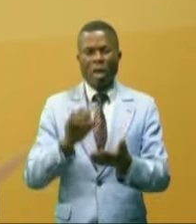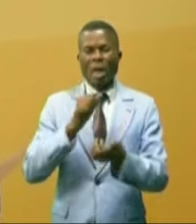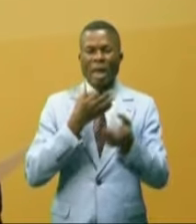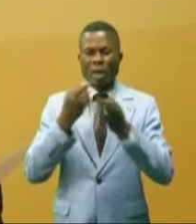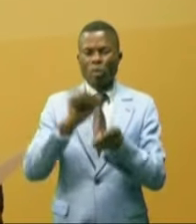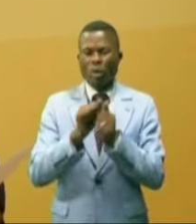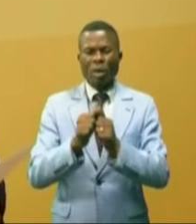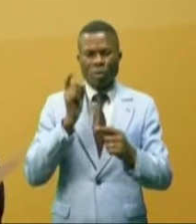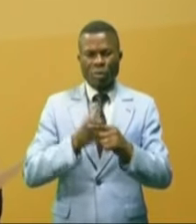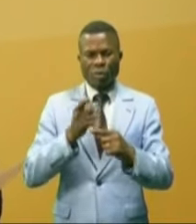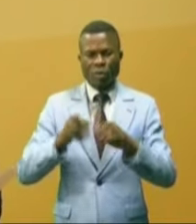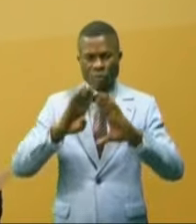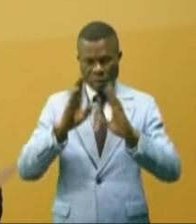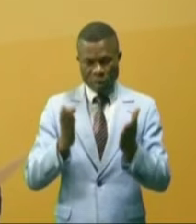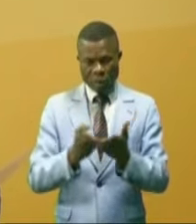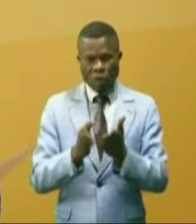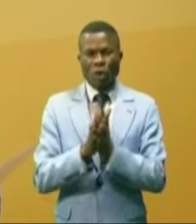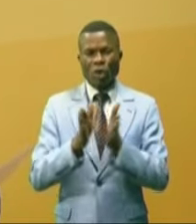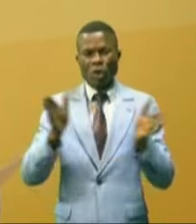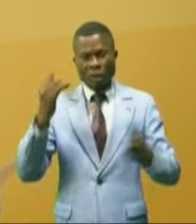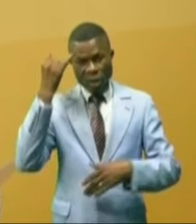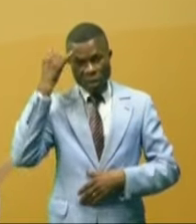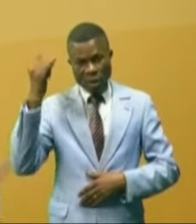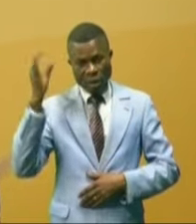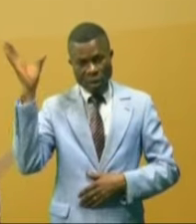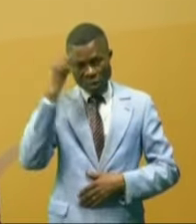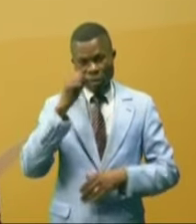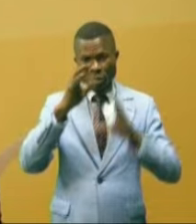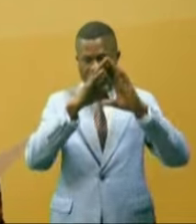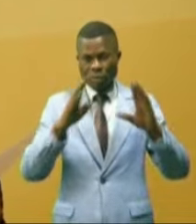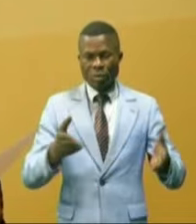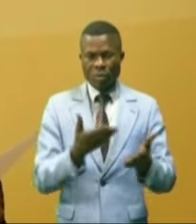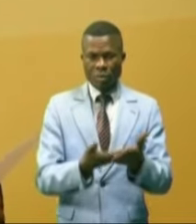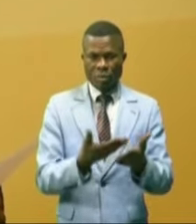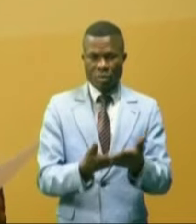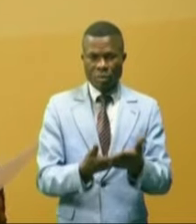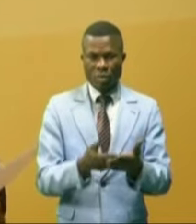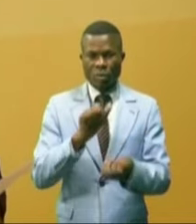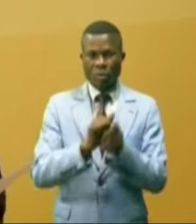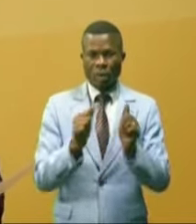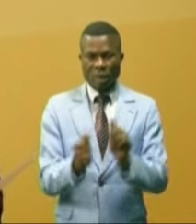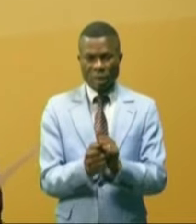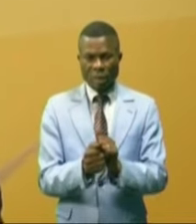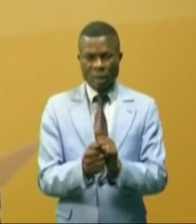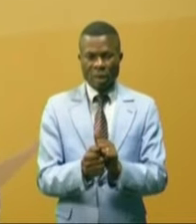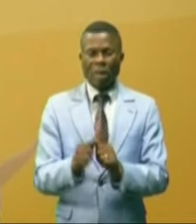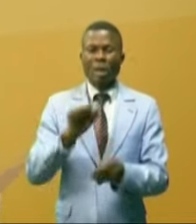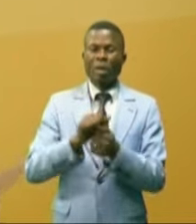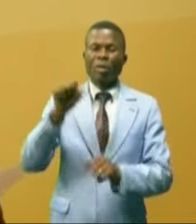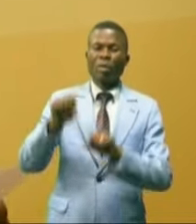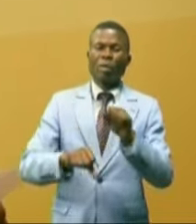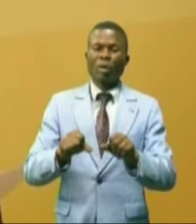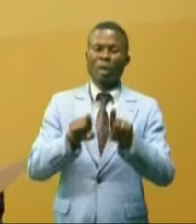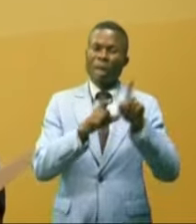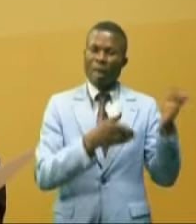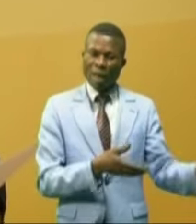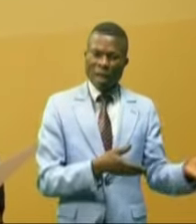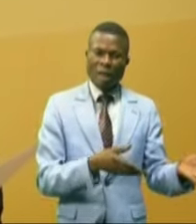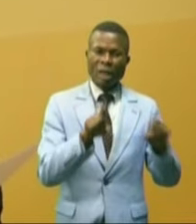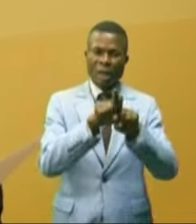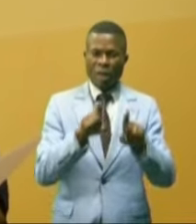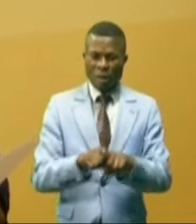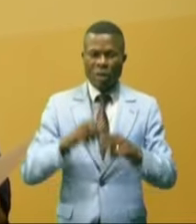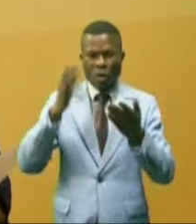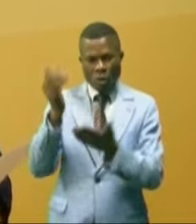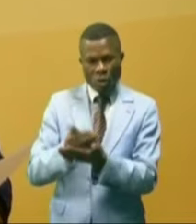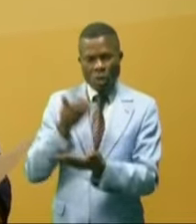dites d'alerte pour l'humanité du maintien des ménages passés, phénomène de pauvreté avéré, et d'autre part,